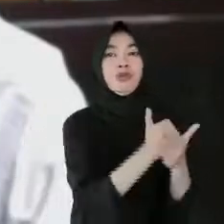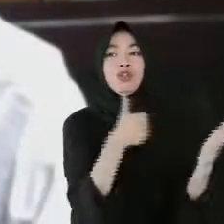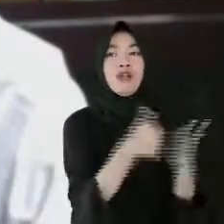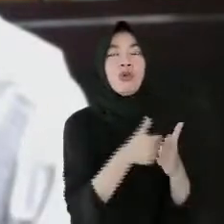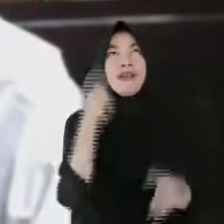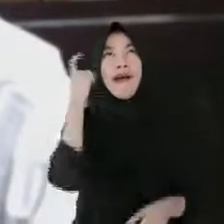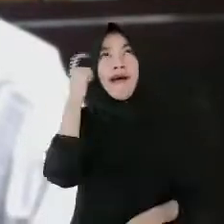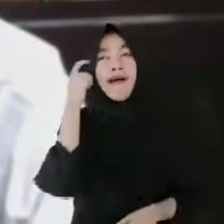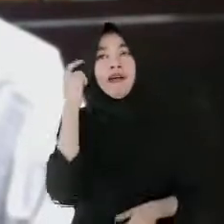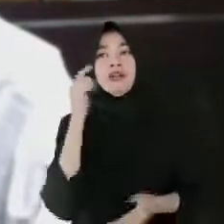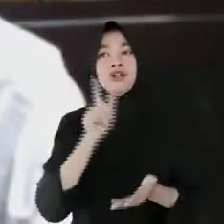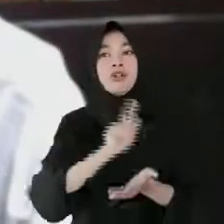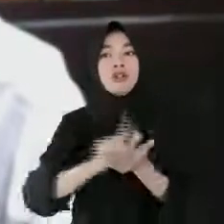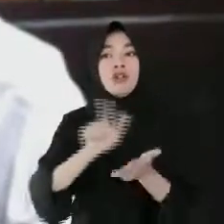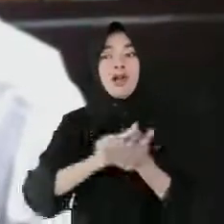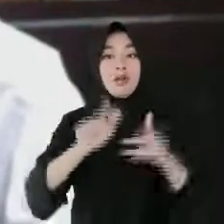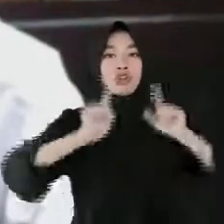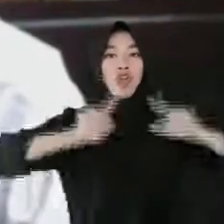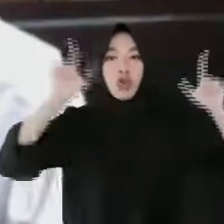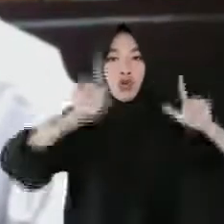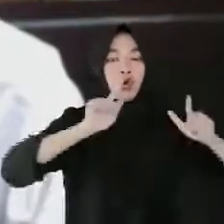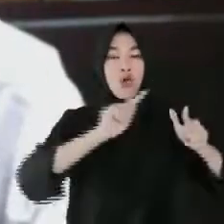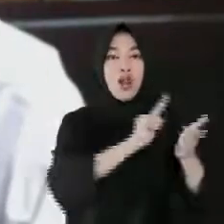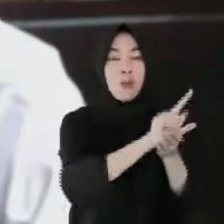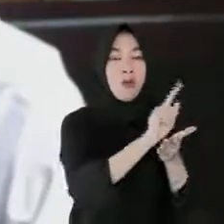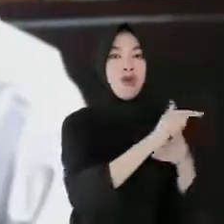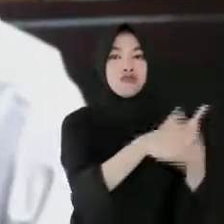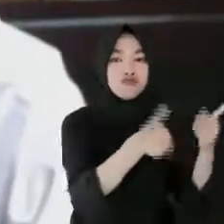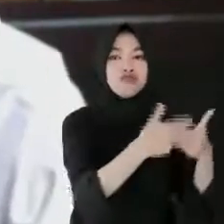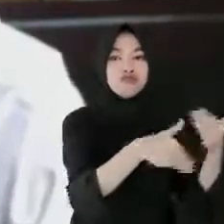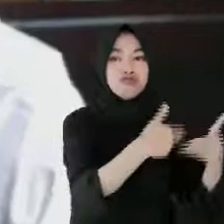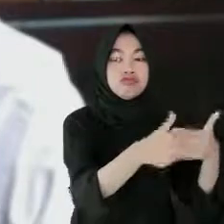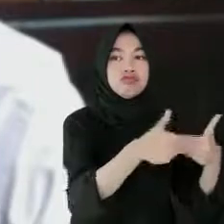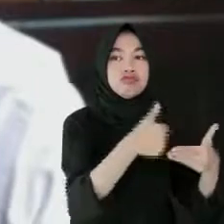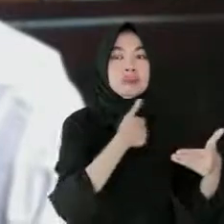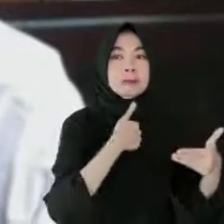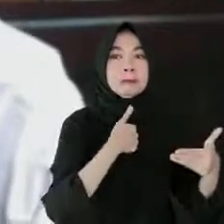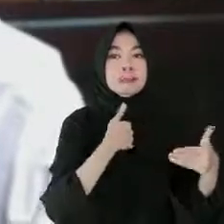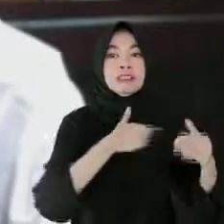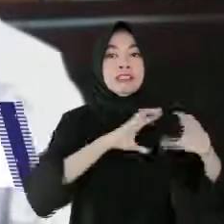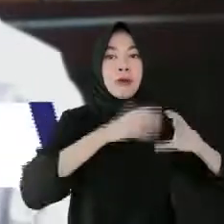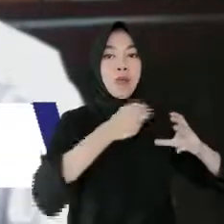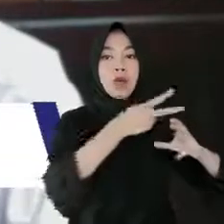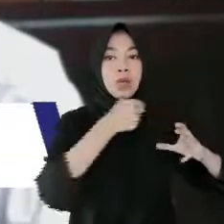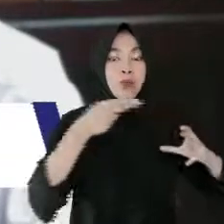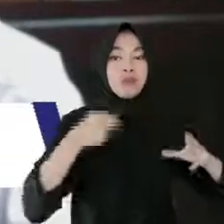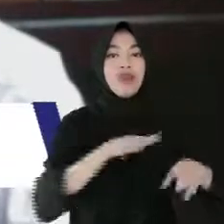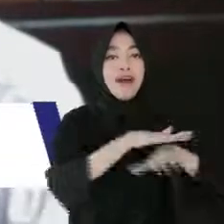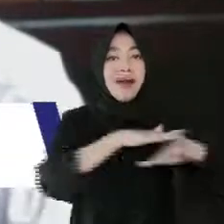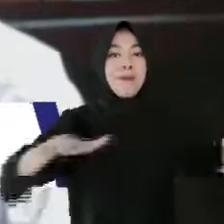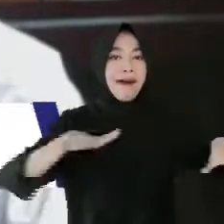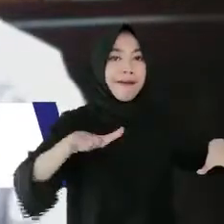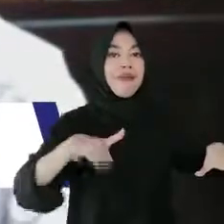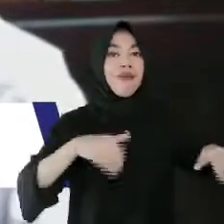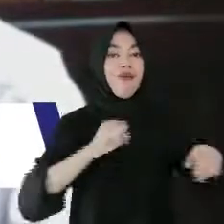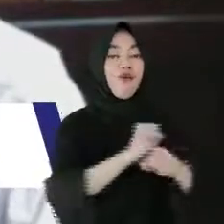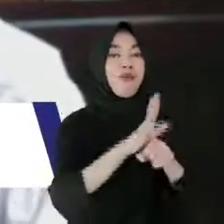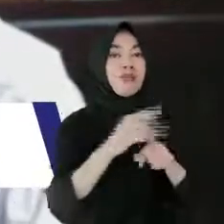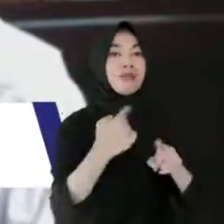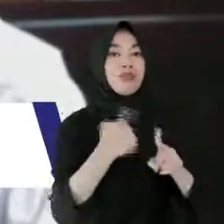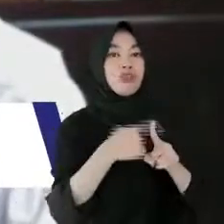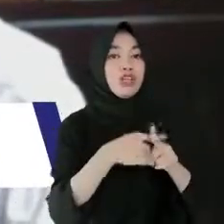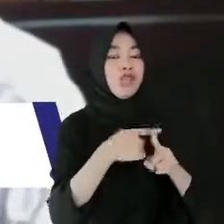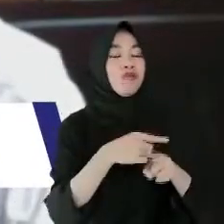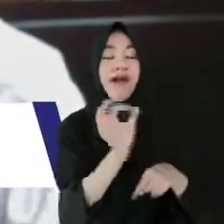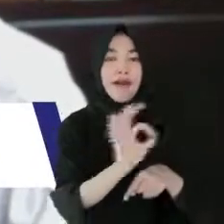habis itu melaporkan kepada Tokyo juga bahwa rombongan kami aman tidak ada masalah karena perlu